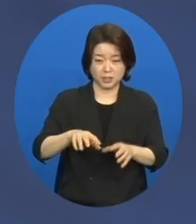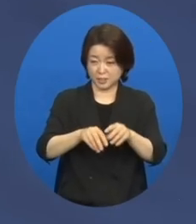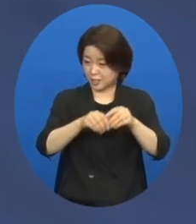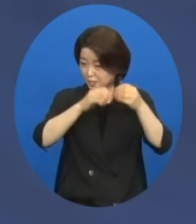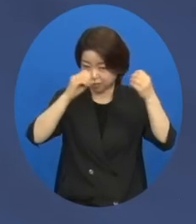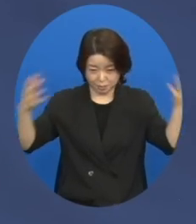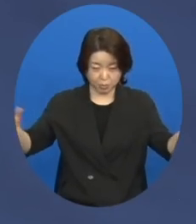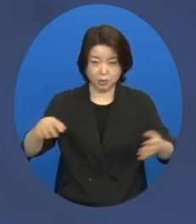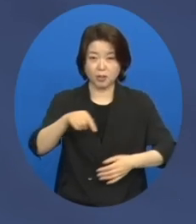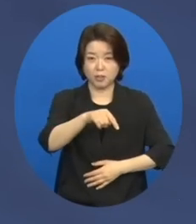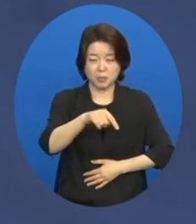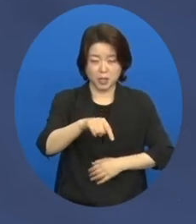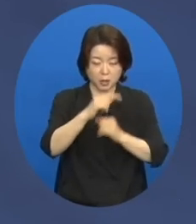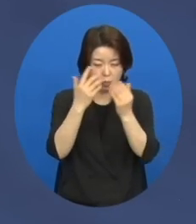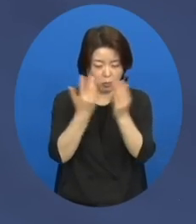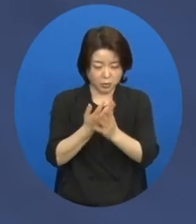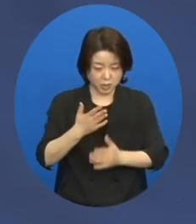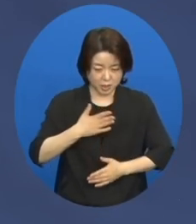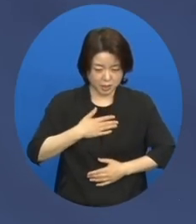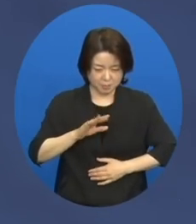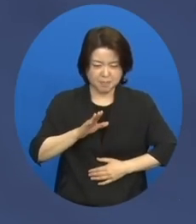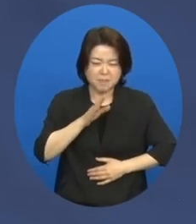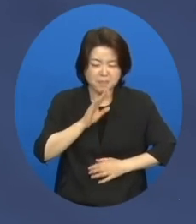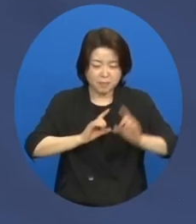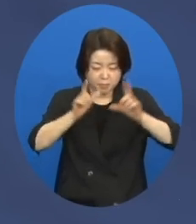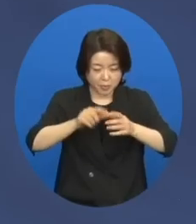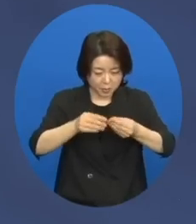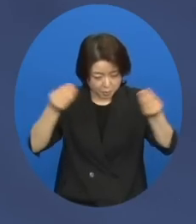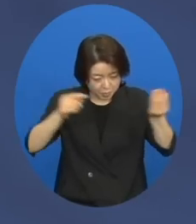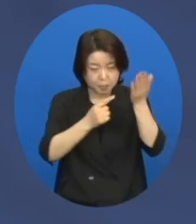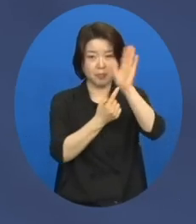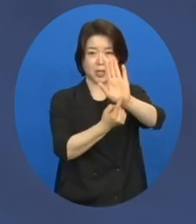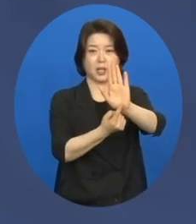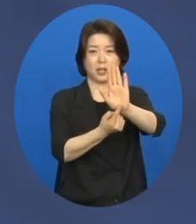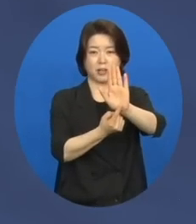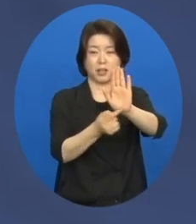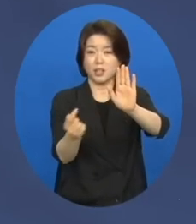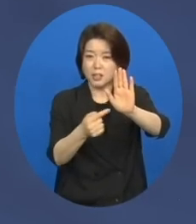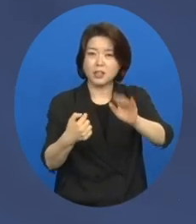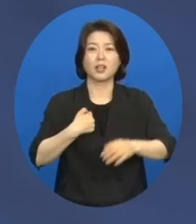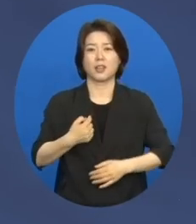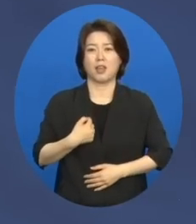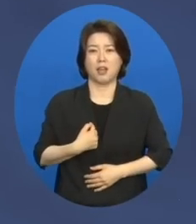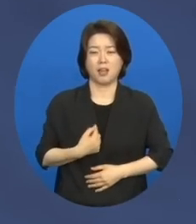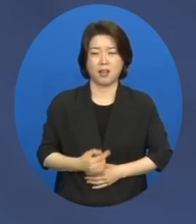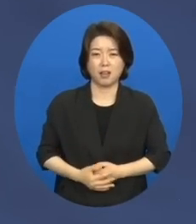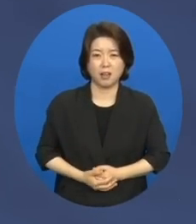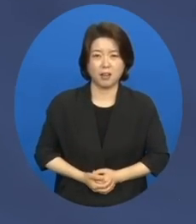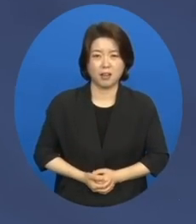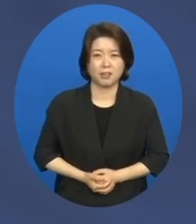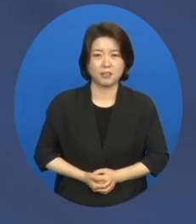온전히 드러나는 나의 비참한 그 실체 그게 바로 나인 거예요.